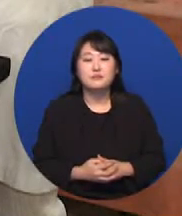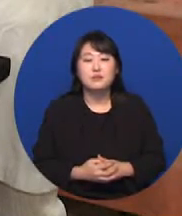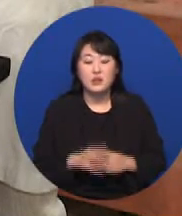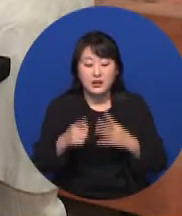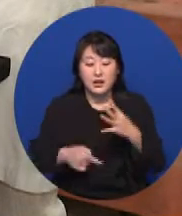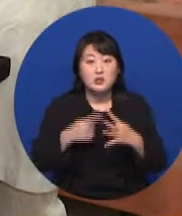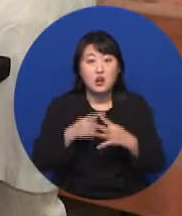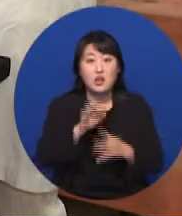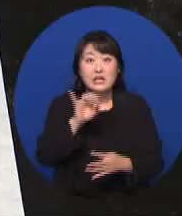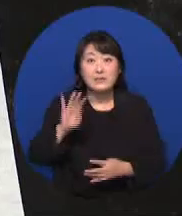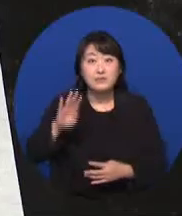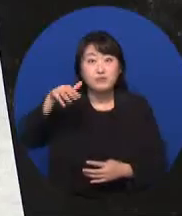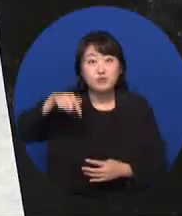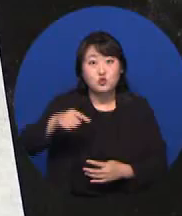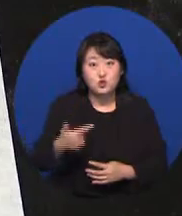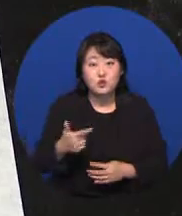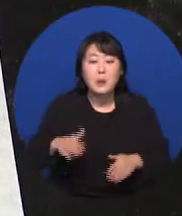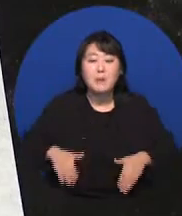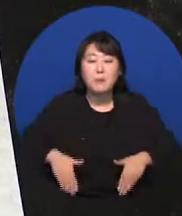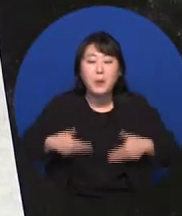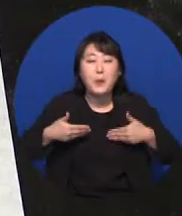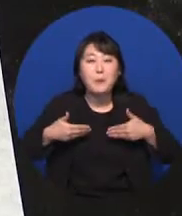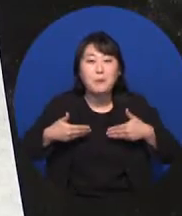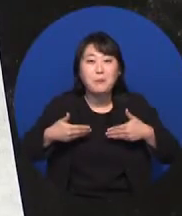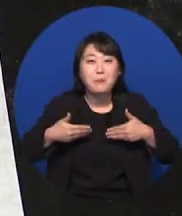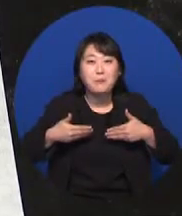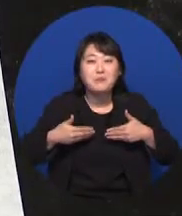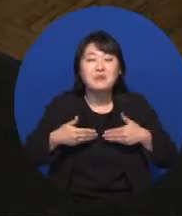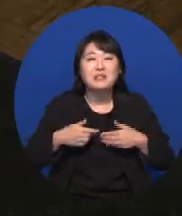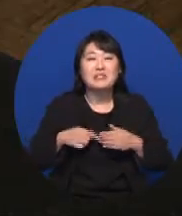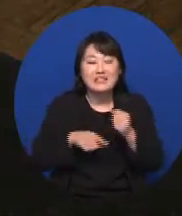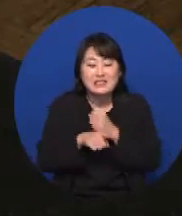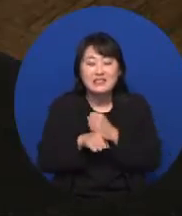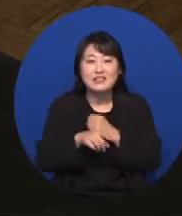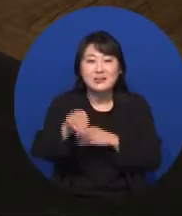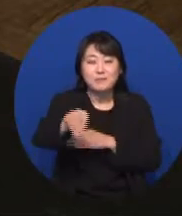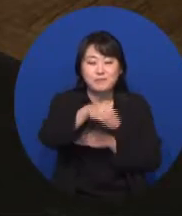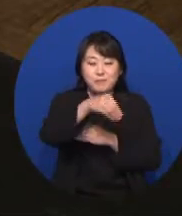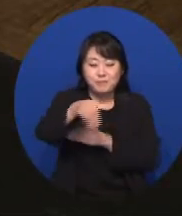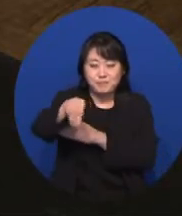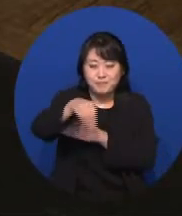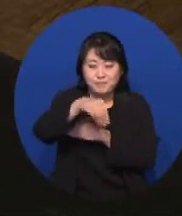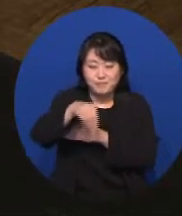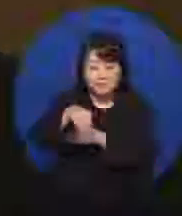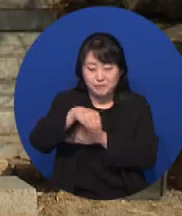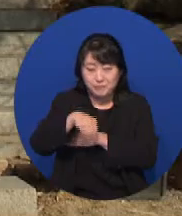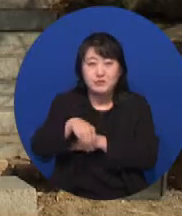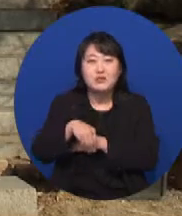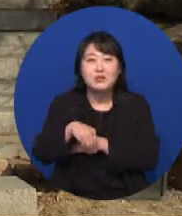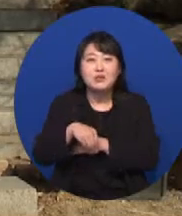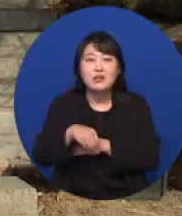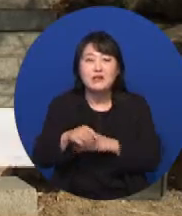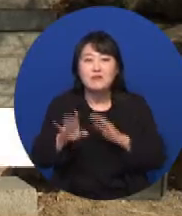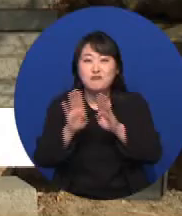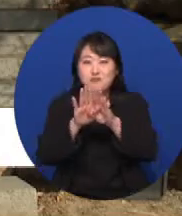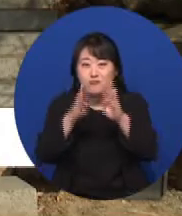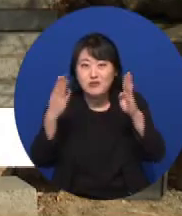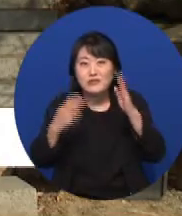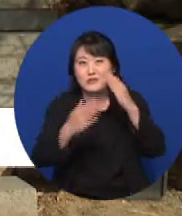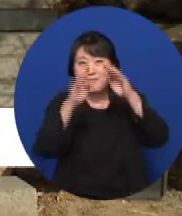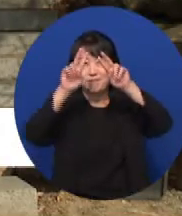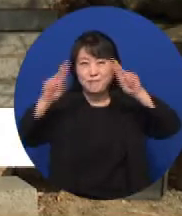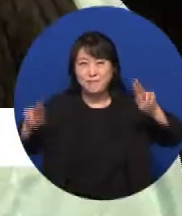절기상 입춘을 맞아 봄 기운을 부르는 글귀를 한자한자 정성스레 써내려 갑니다 대문에 꼭꼭 눌러 붙인